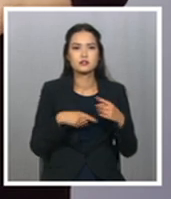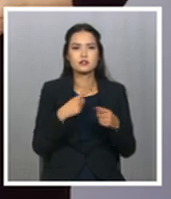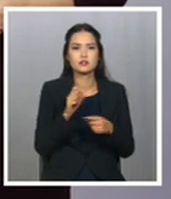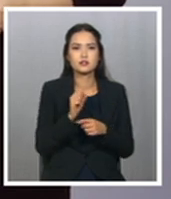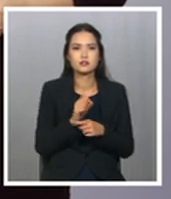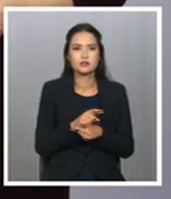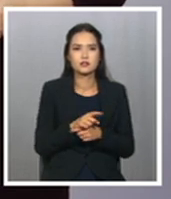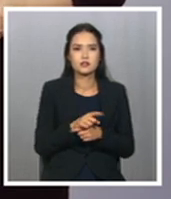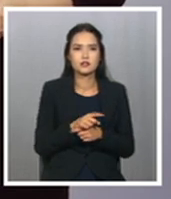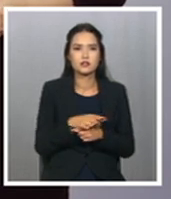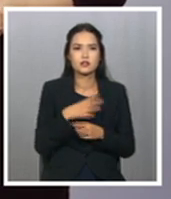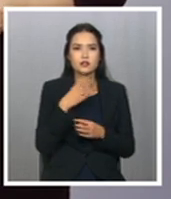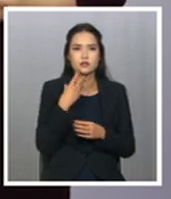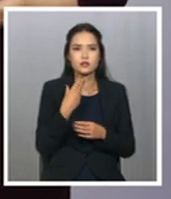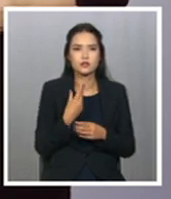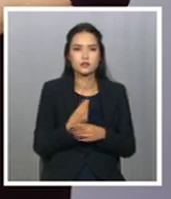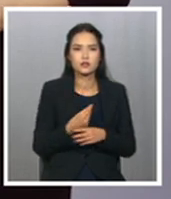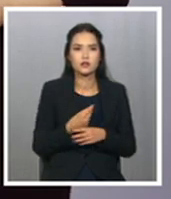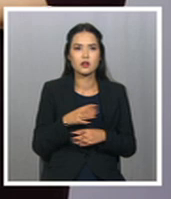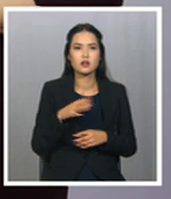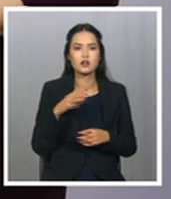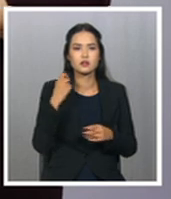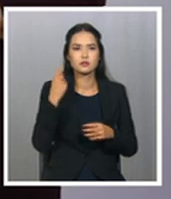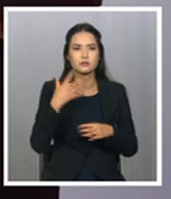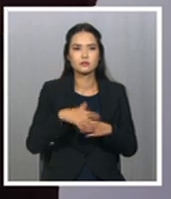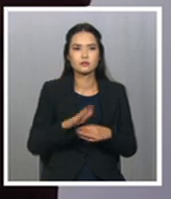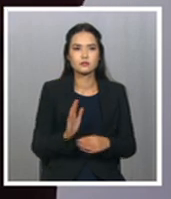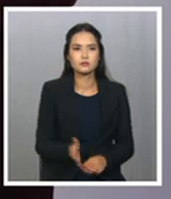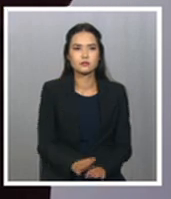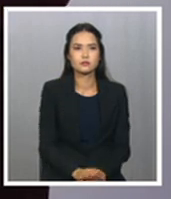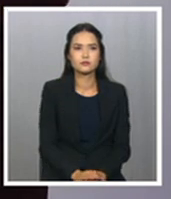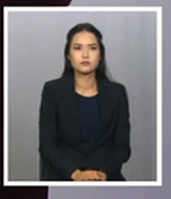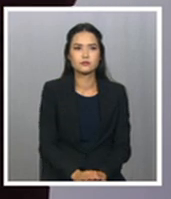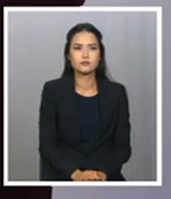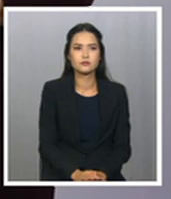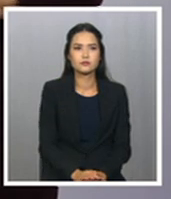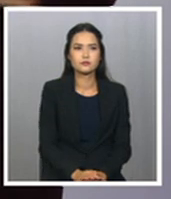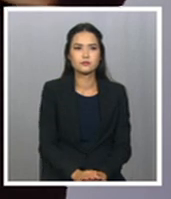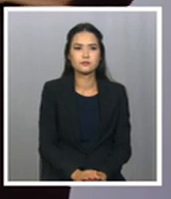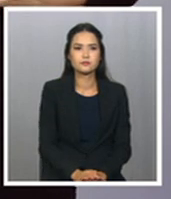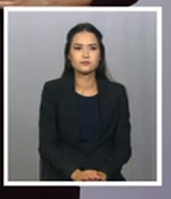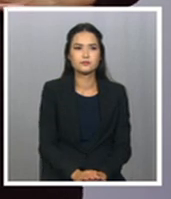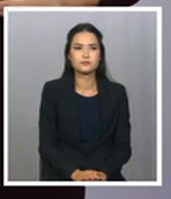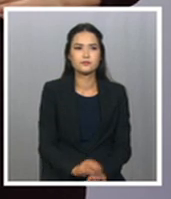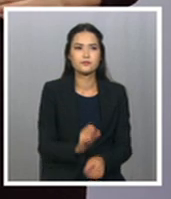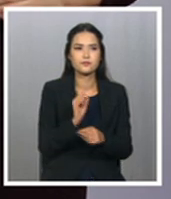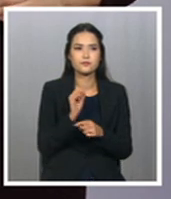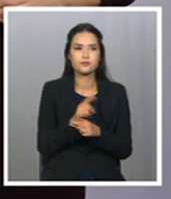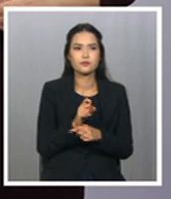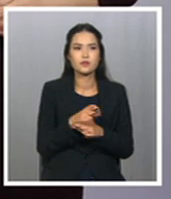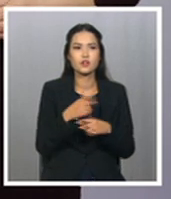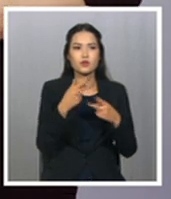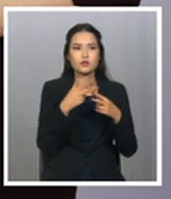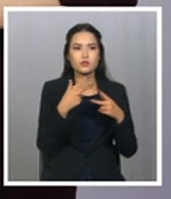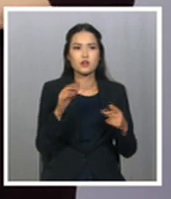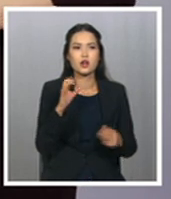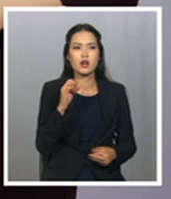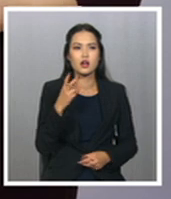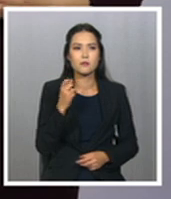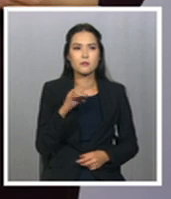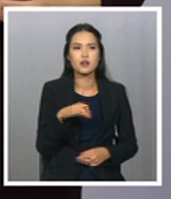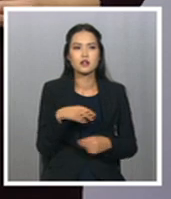барысында өздеріңіз талдап анықтайтын боласыздар. Тапсырма. Үзіндідегі Абай